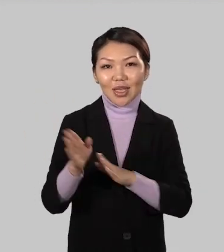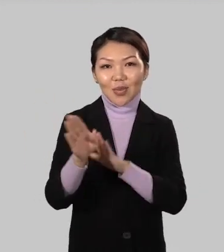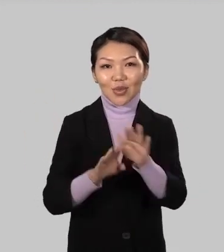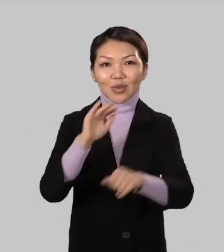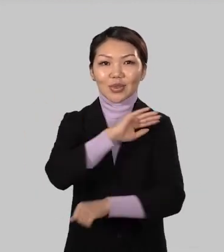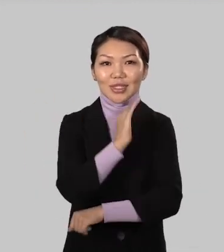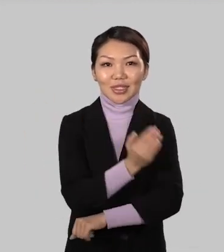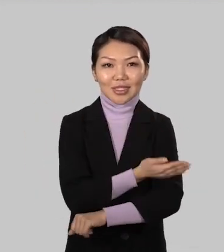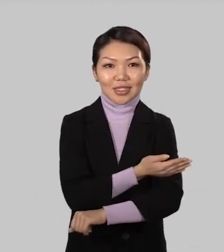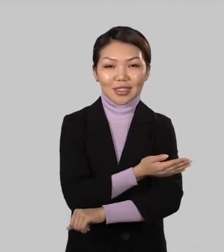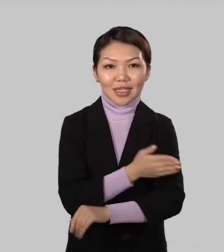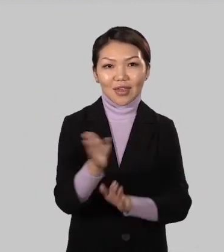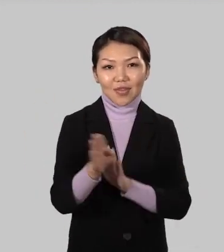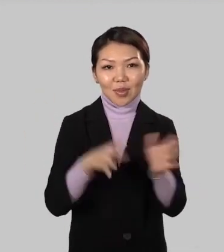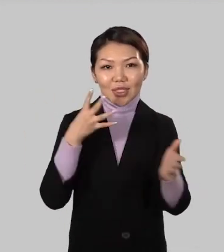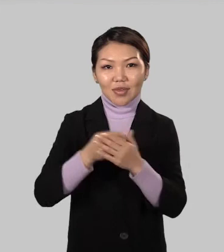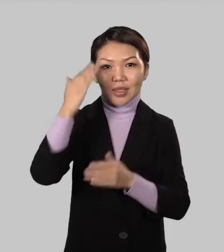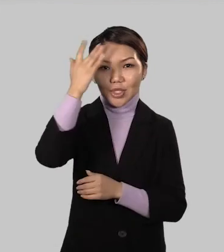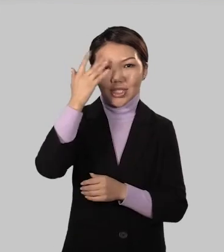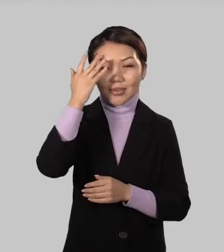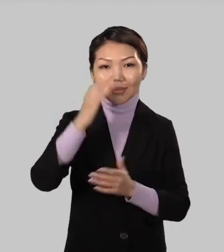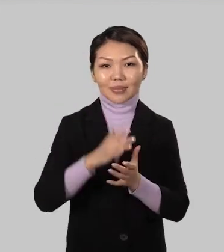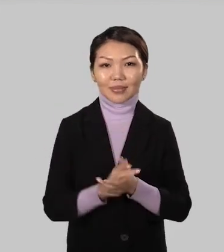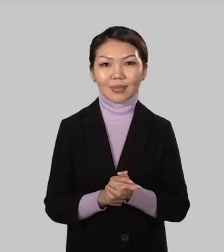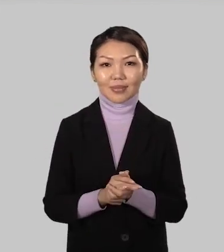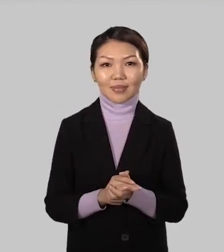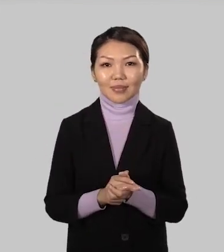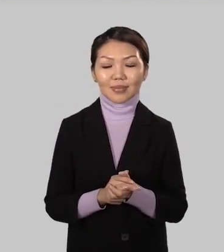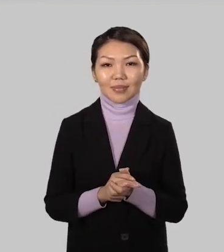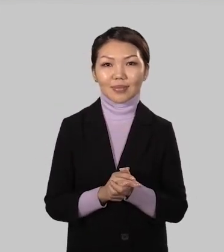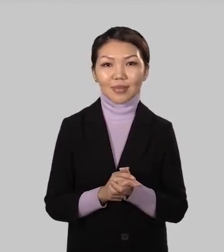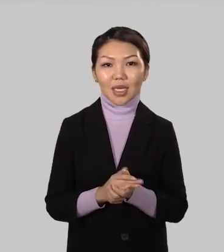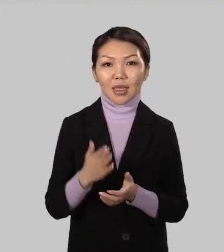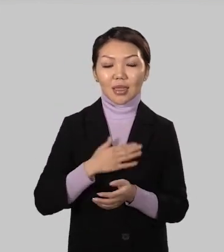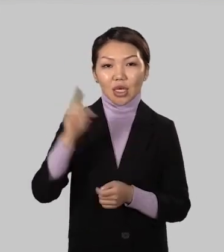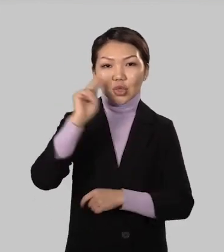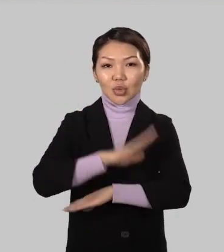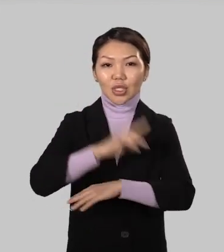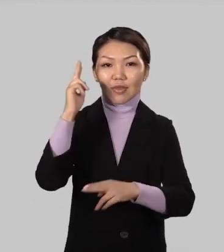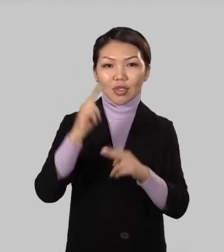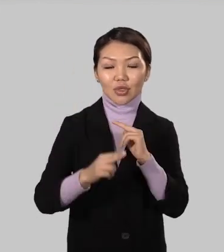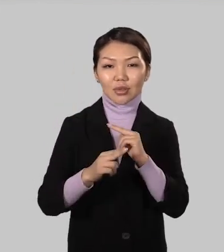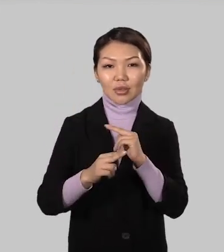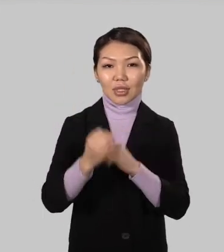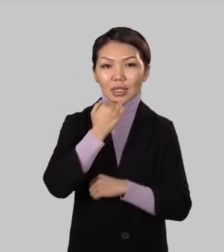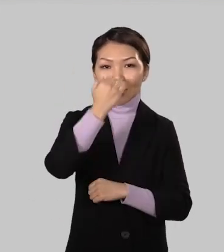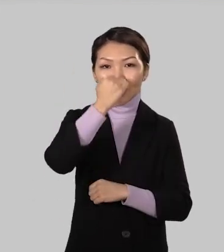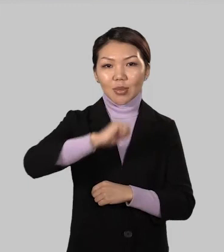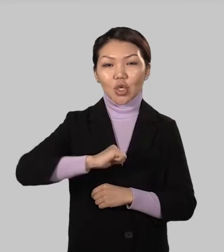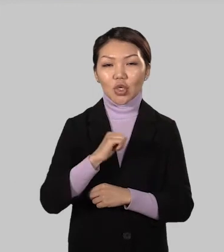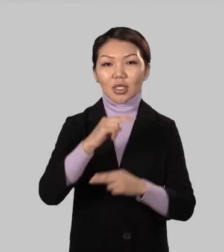свою жизнь на полную силу и воплощайте свои мечты а наш урок завершён